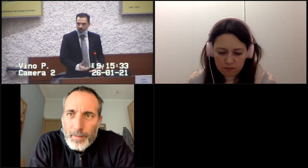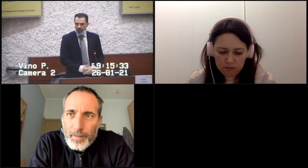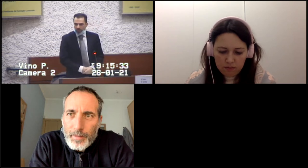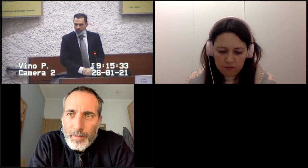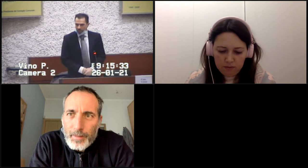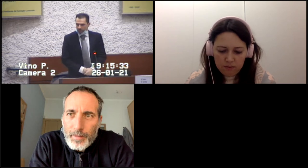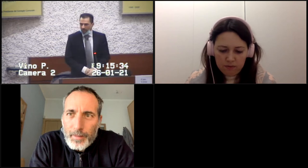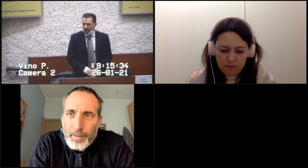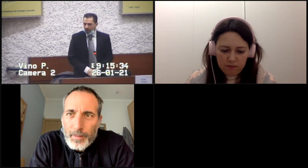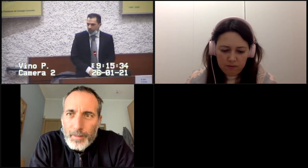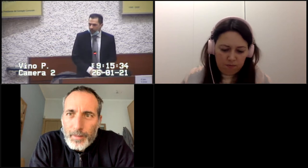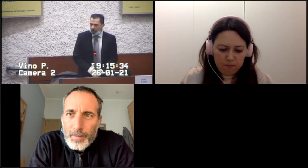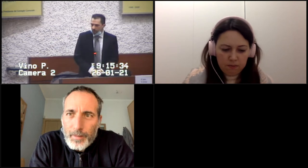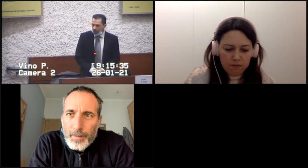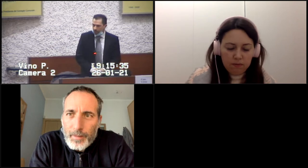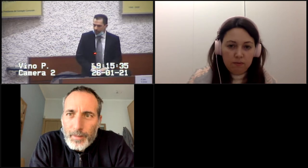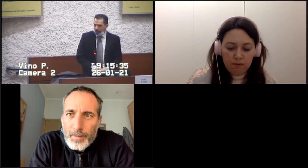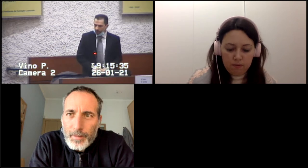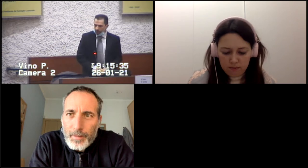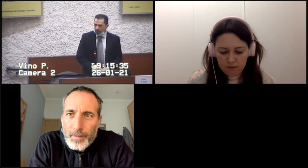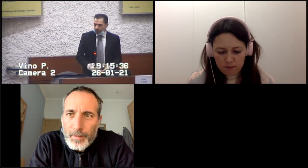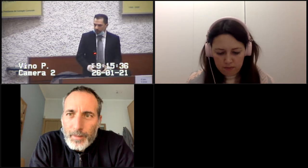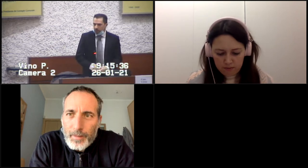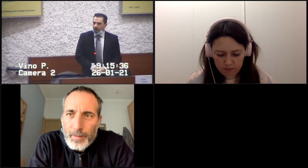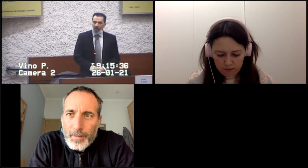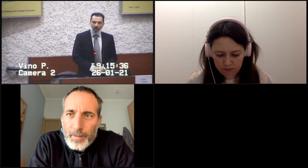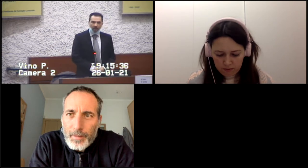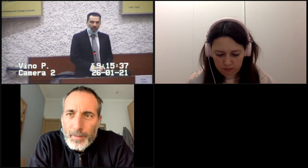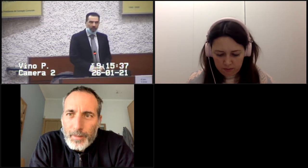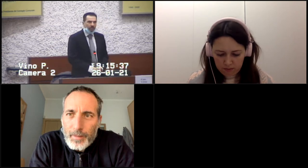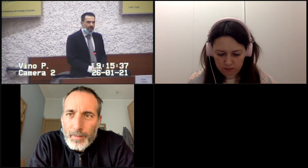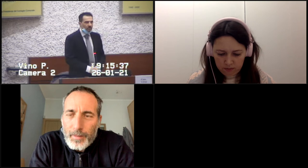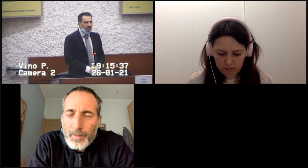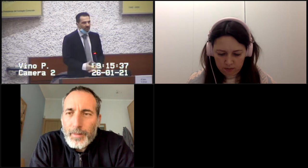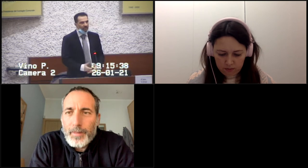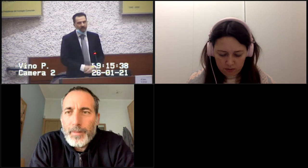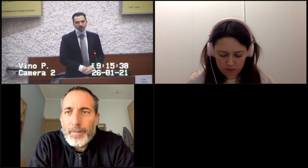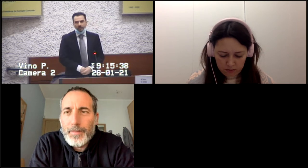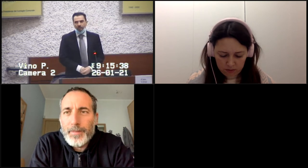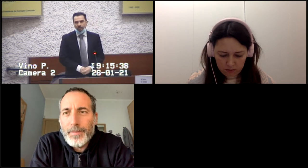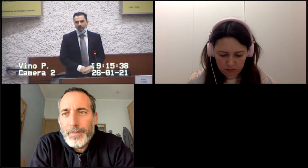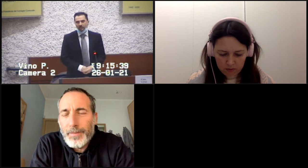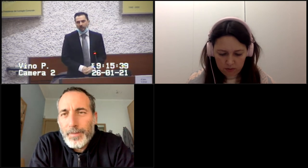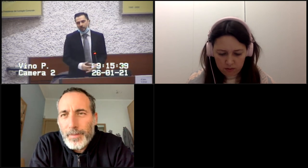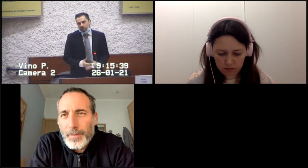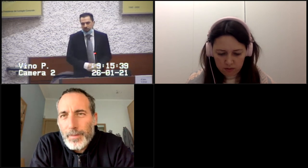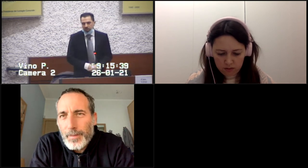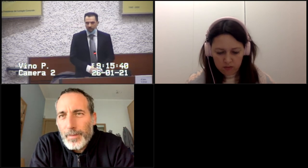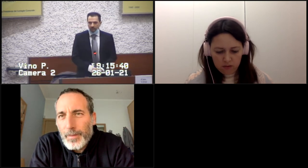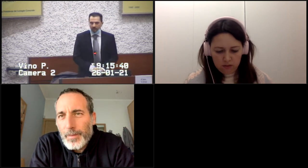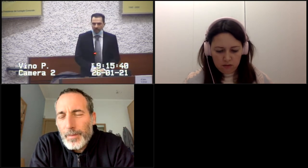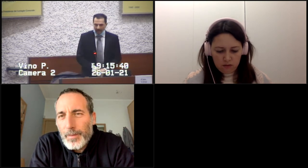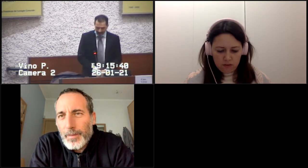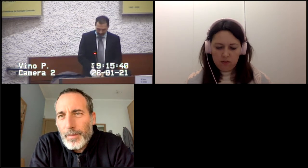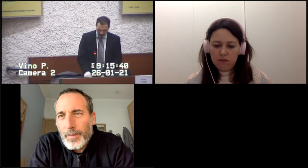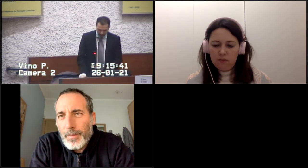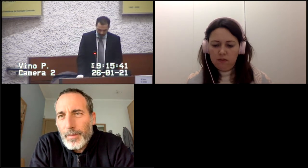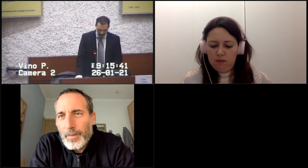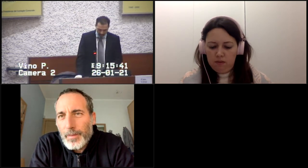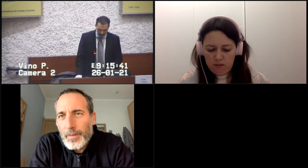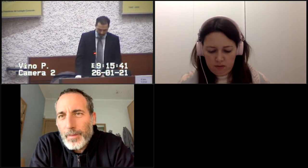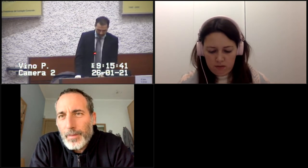territorio, faccio e decido quello che dico io. Quindi questa cosa mi aveva riempito in qualche modo, anche